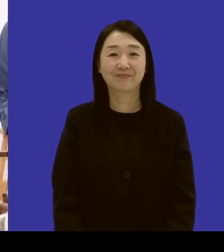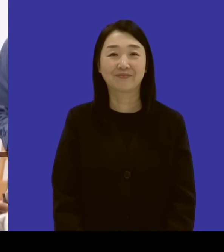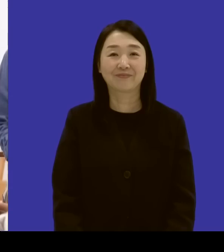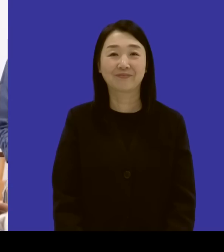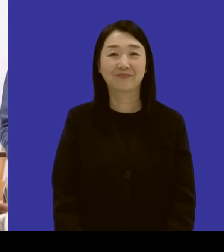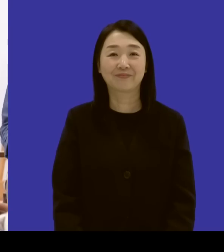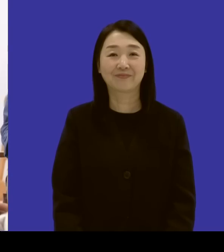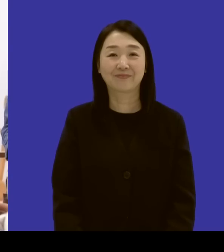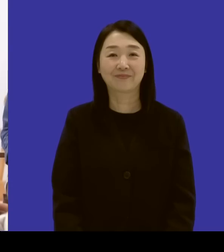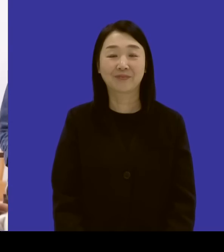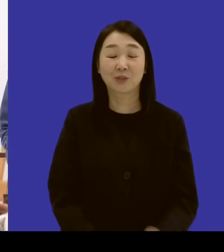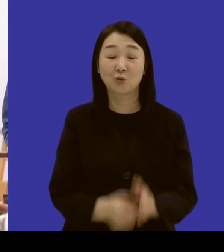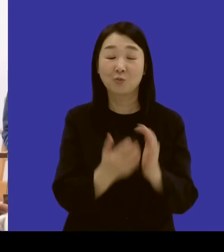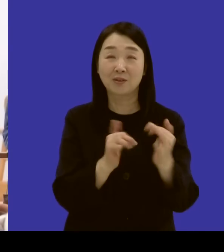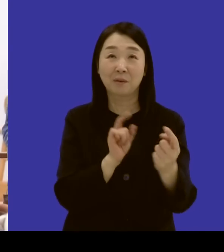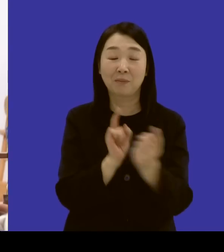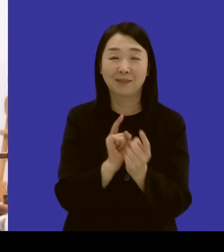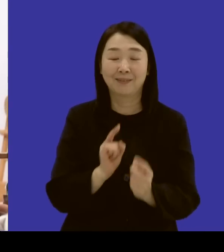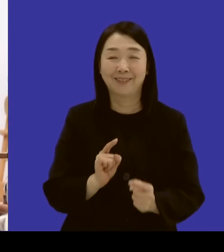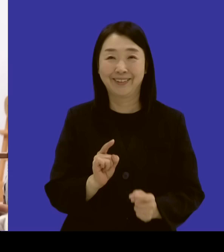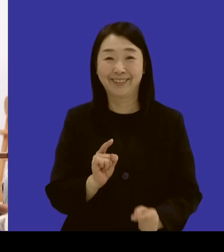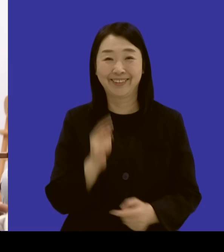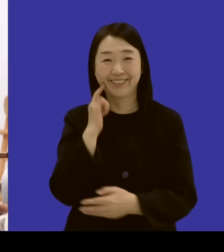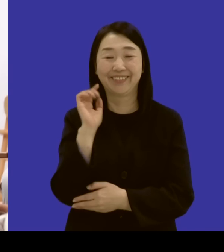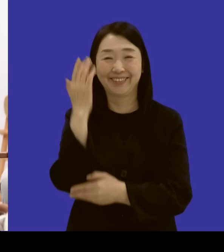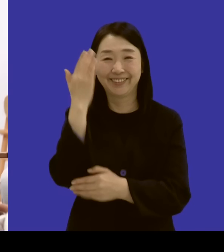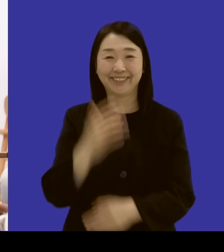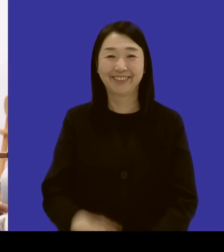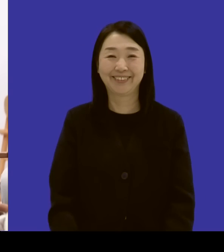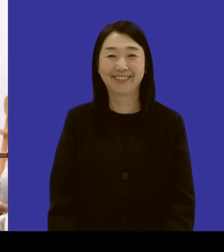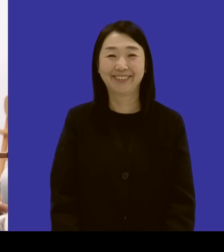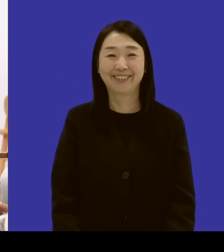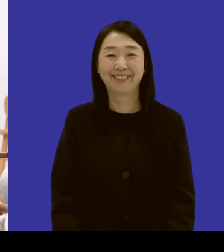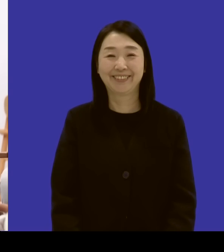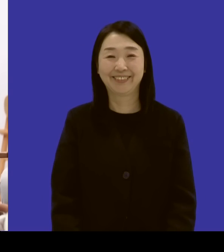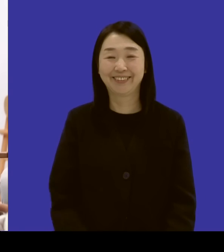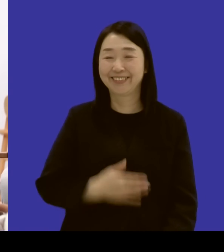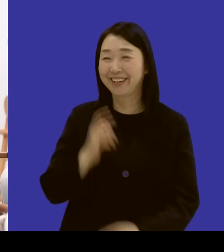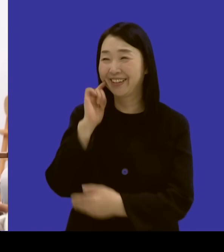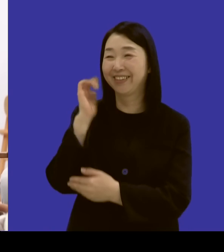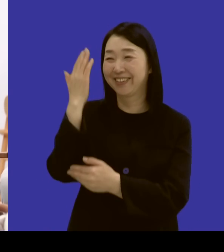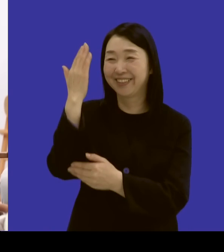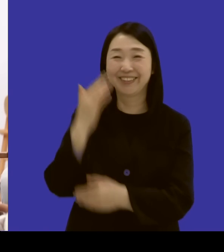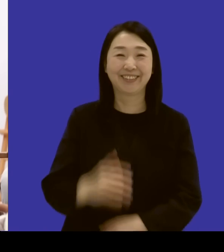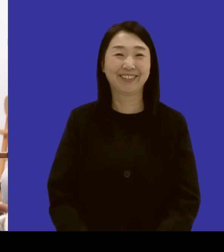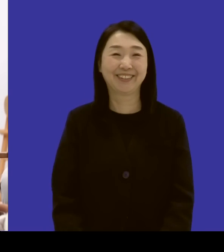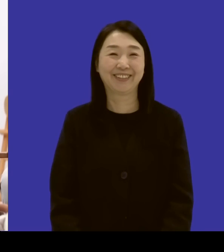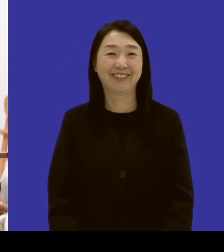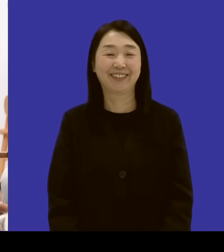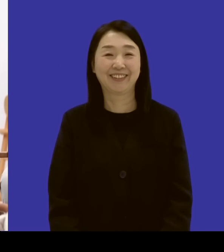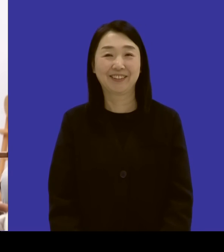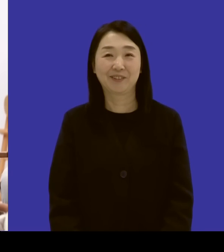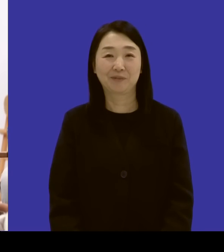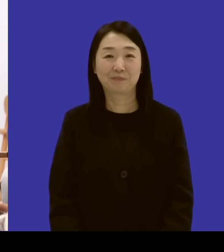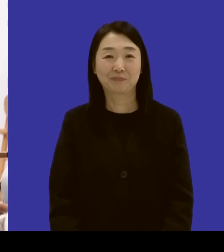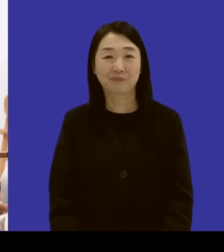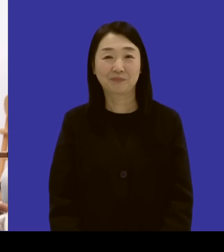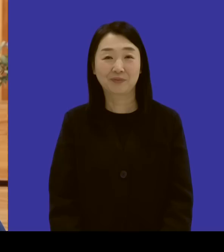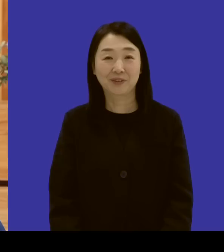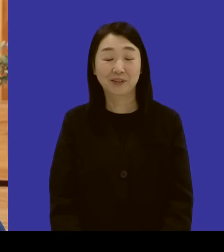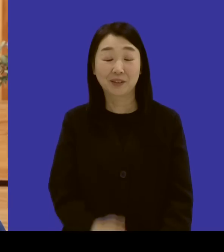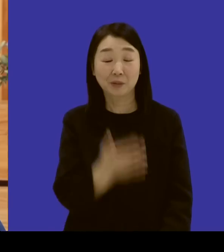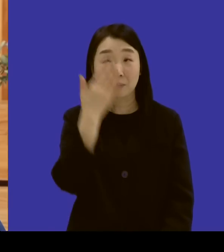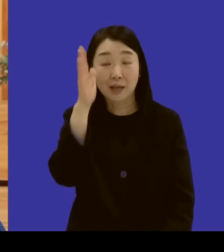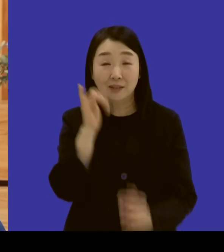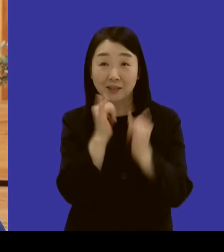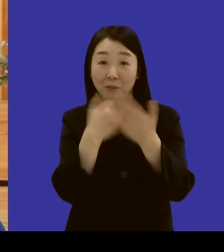아, 이렇게 유명하신 분을 또 영광입니다. 네. 혹시 제가 영광입니다. 뭐 선생님 모르시는 분들을 위해서